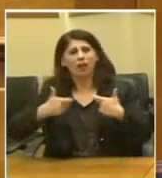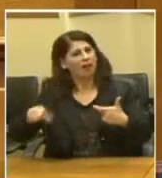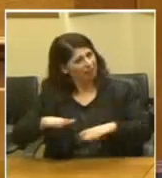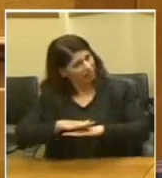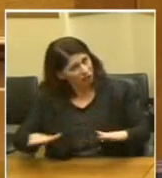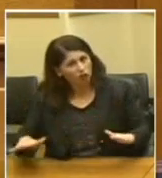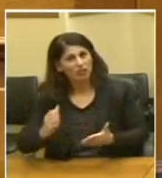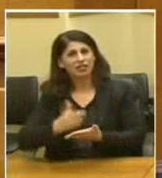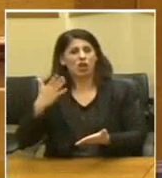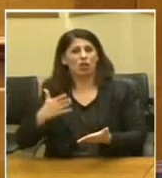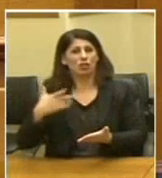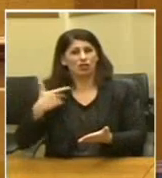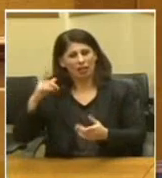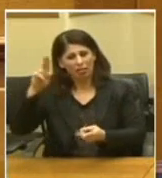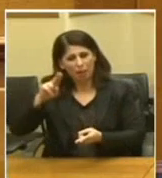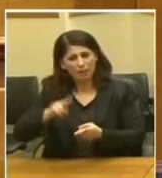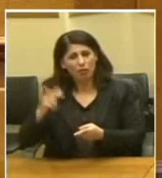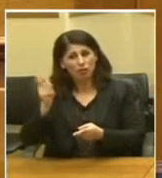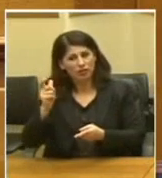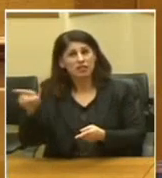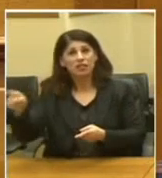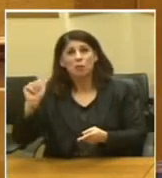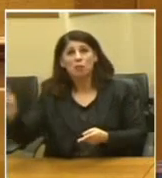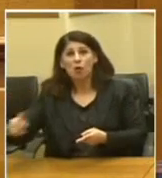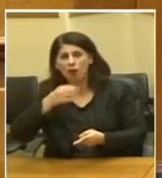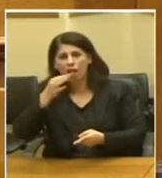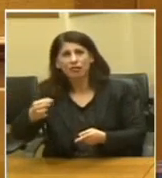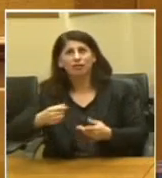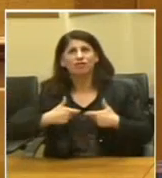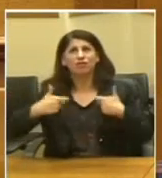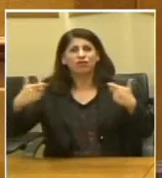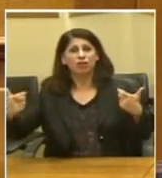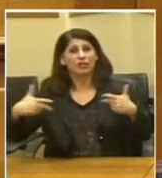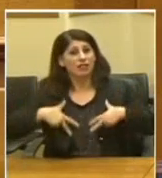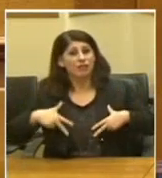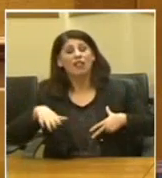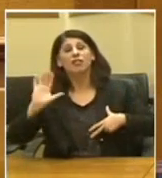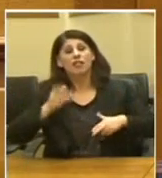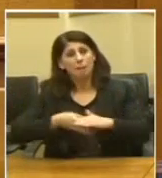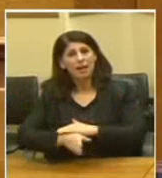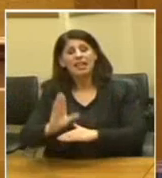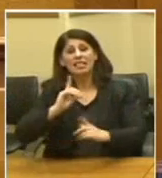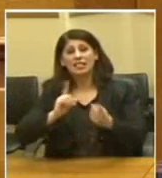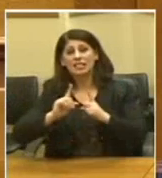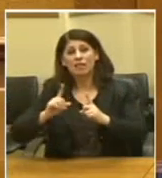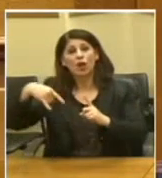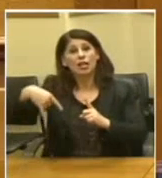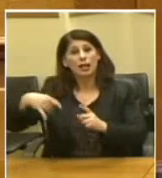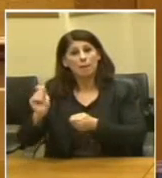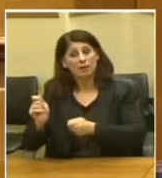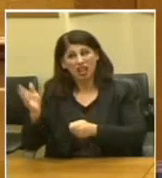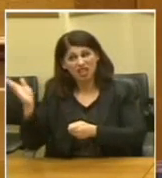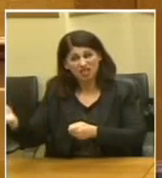οι συντάξεις, εσείς το λέγατε, το διατυμπανίζατε. Το ότι η κυβέρνηση δεν θα μπορέσει να περάσει τη συμφωνία των Πρεσπών, εσείς το